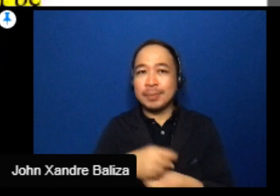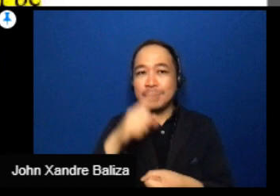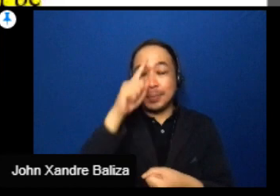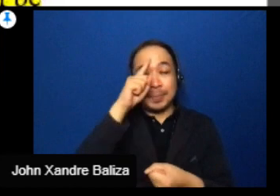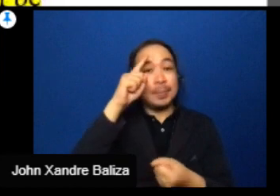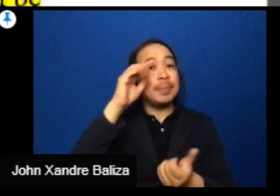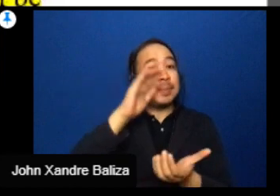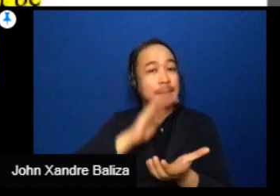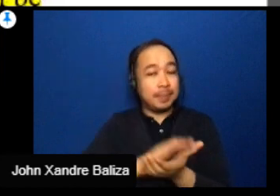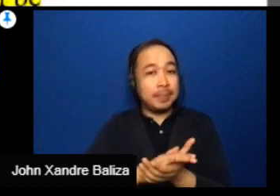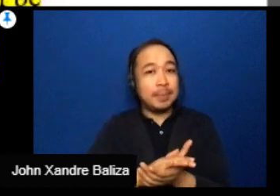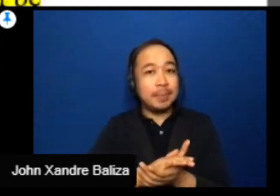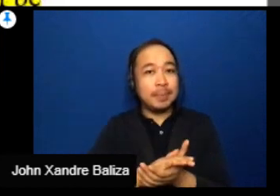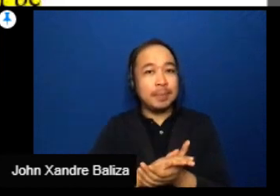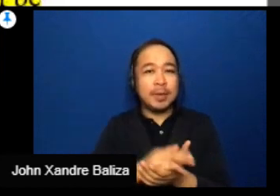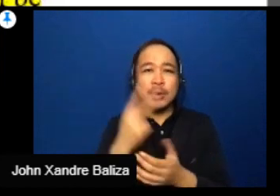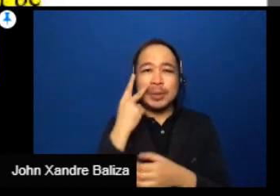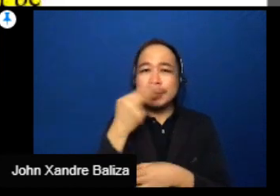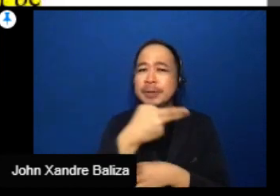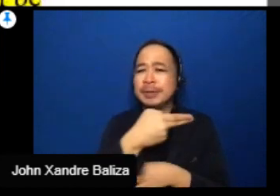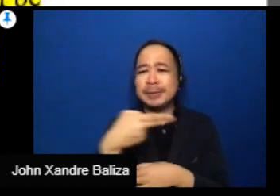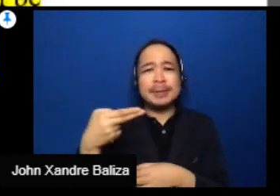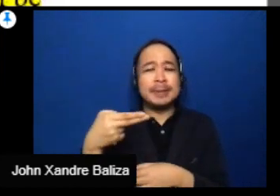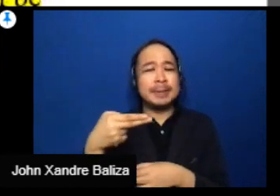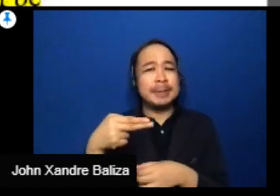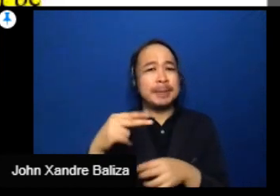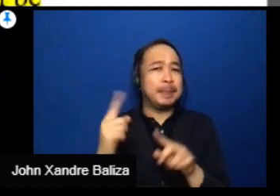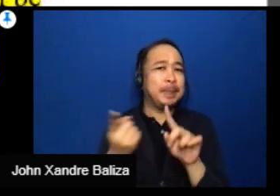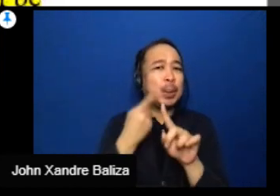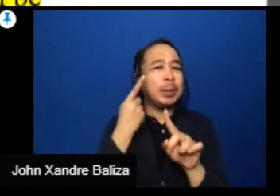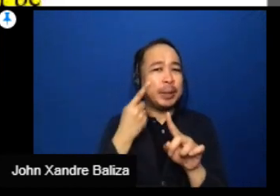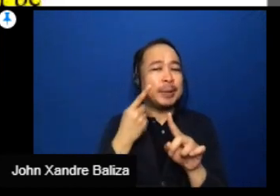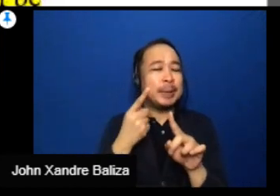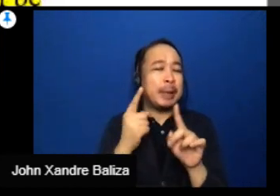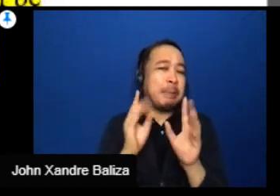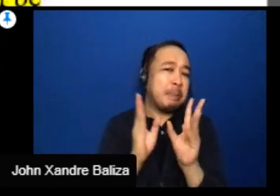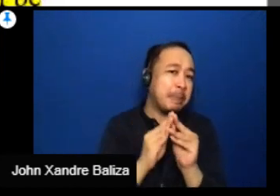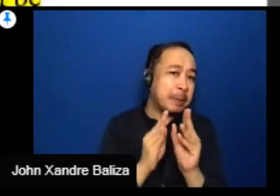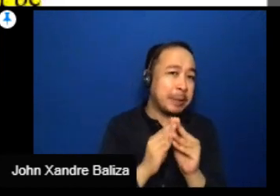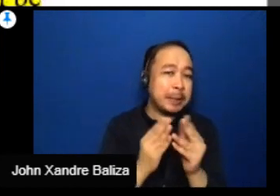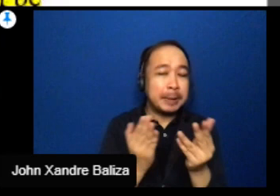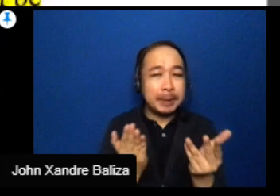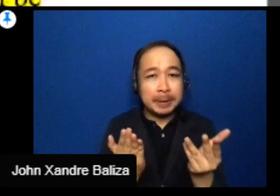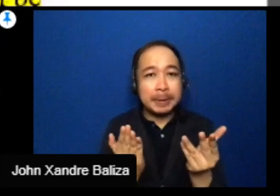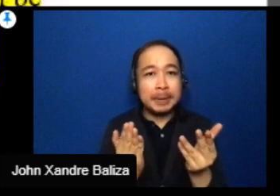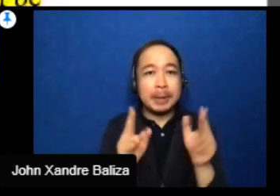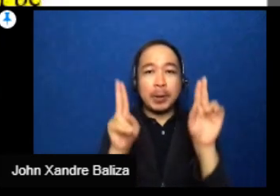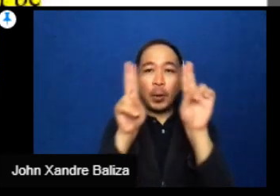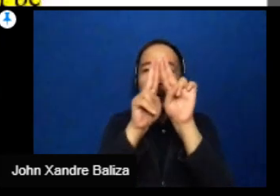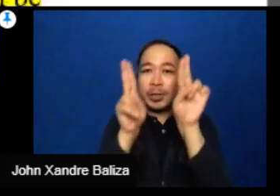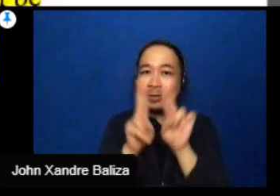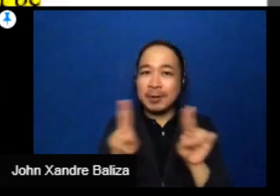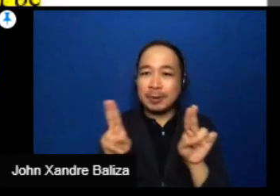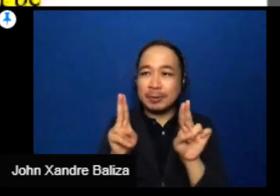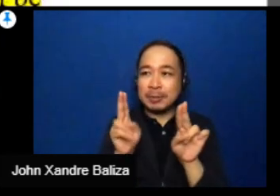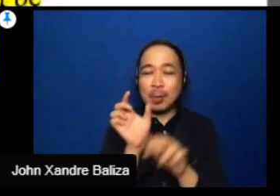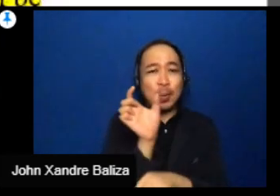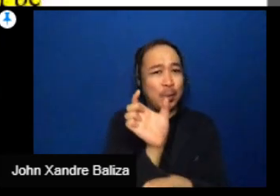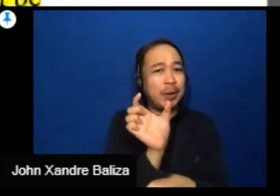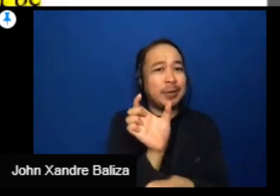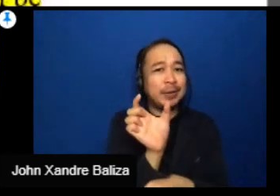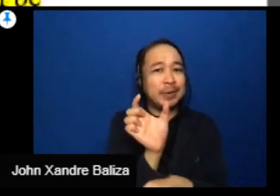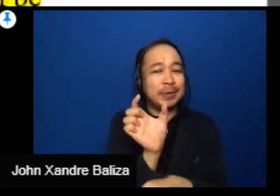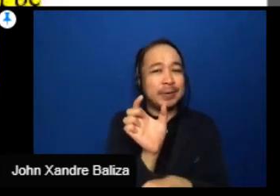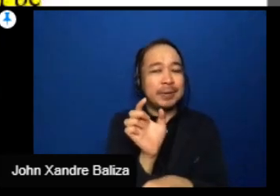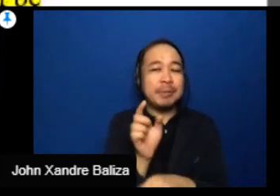时候，一定要和这个联合国以前的文件，尤其是联大正式通过的文件相一致。刚才